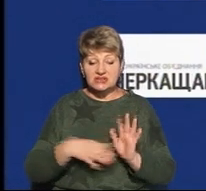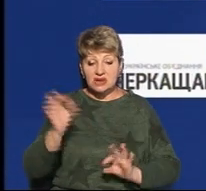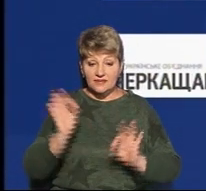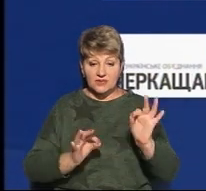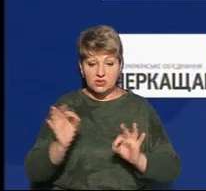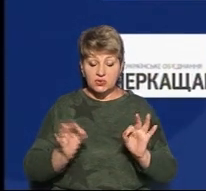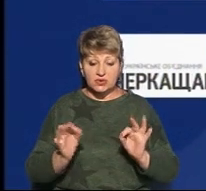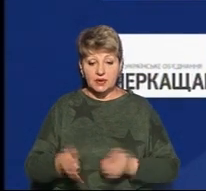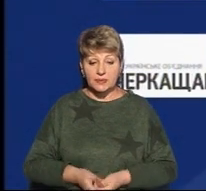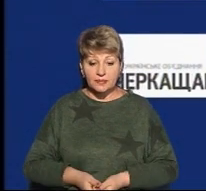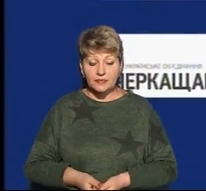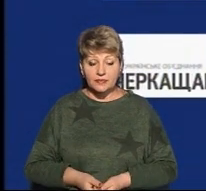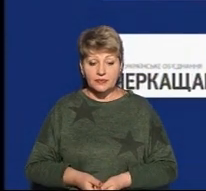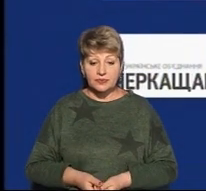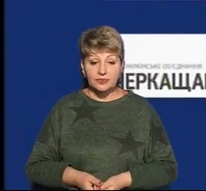5,89%.